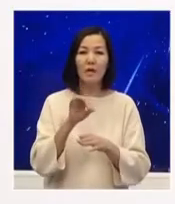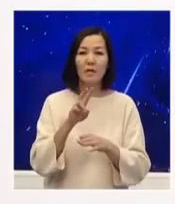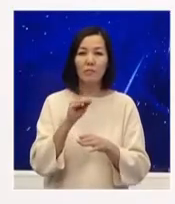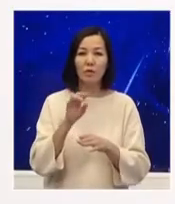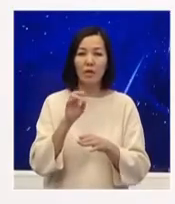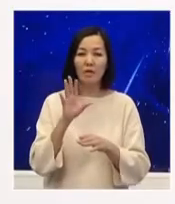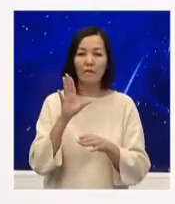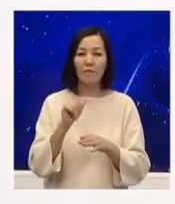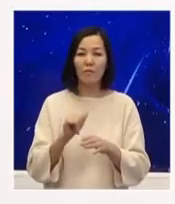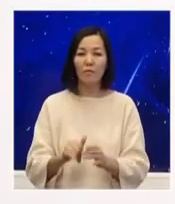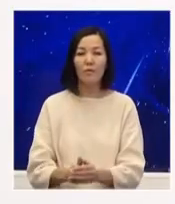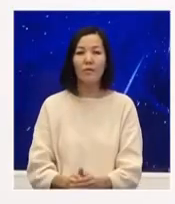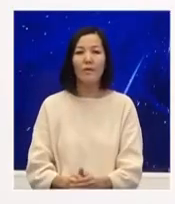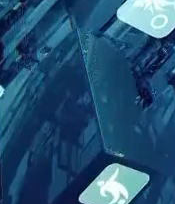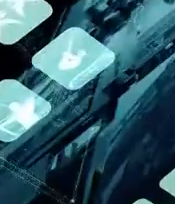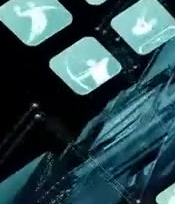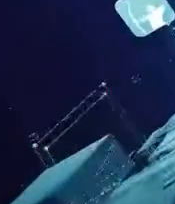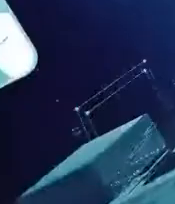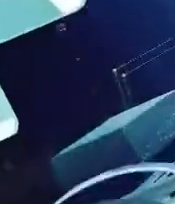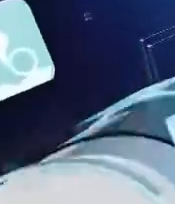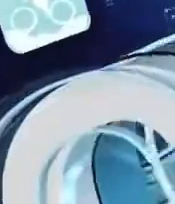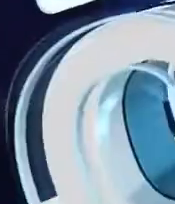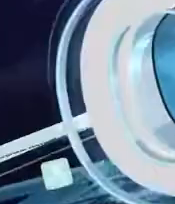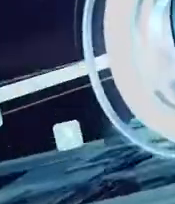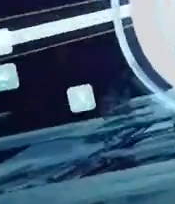Аралбаев, Надир Хамзин, телеканал ЖЦУ.